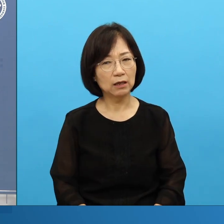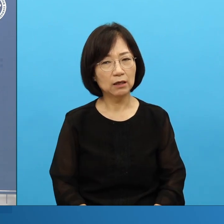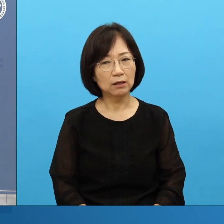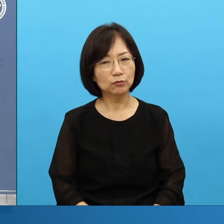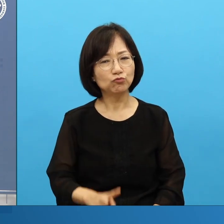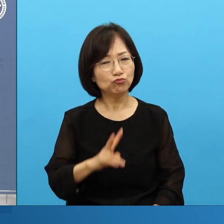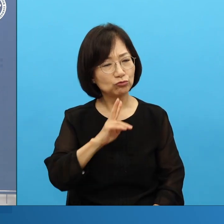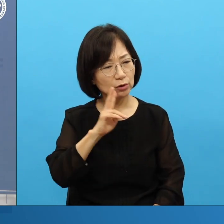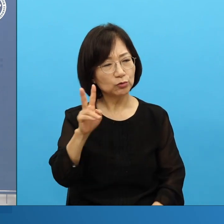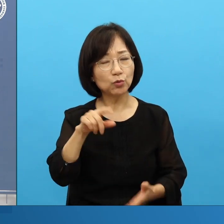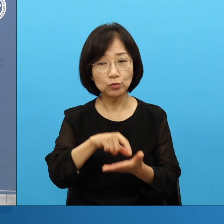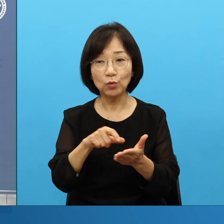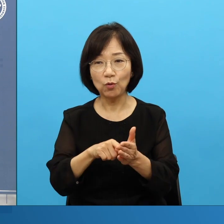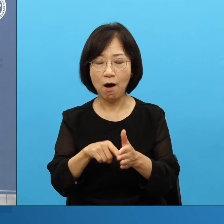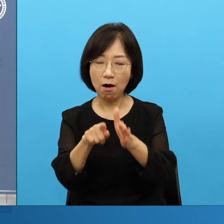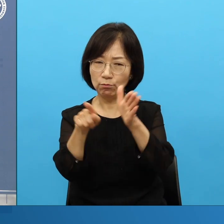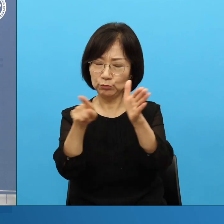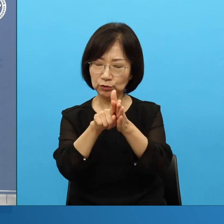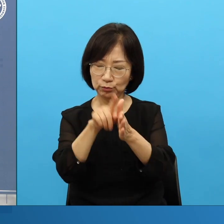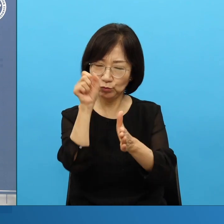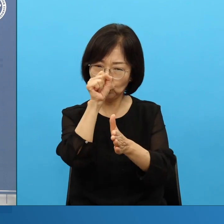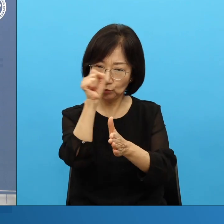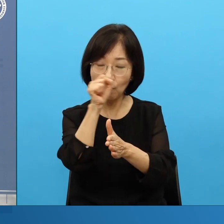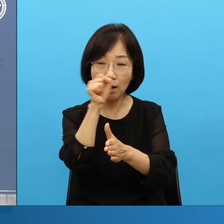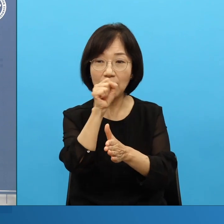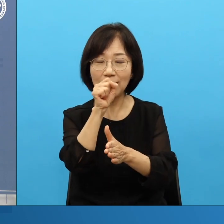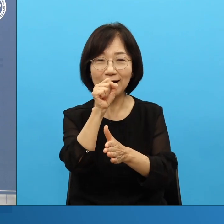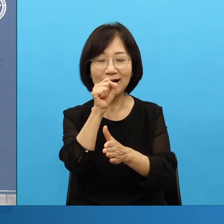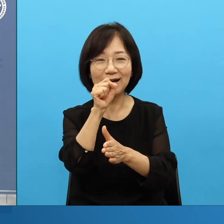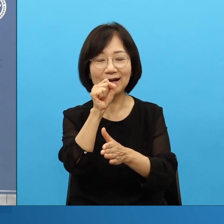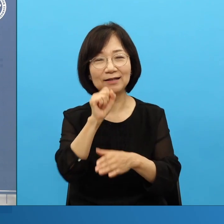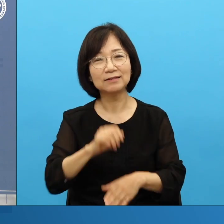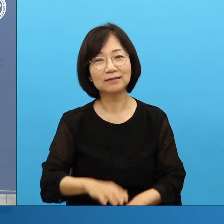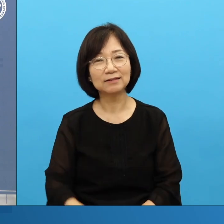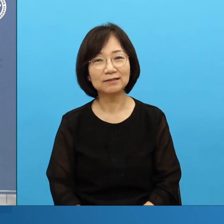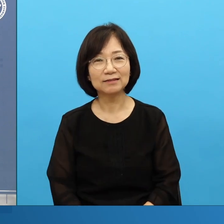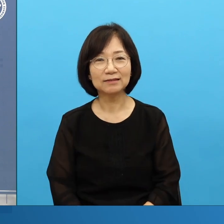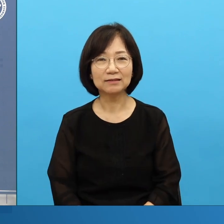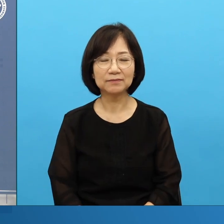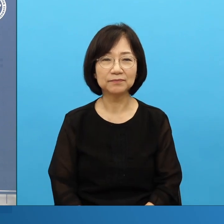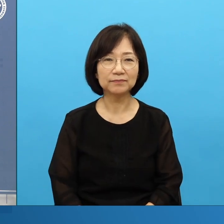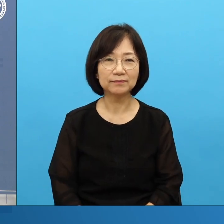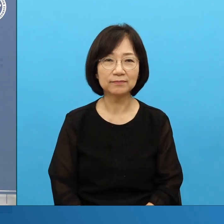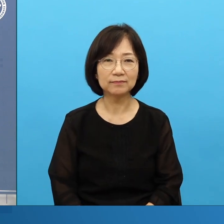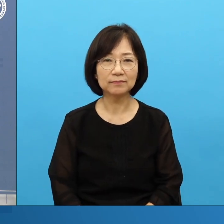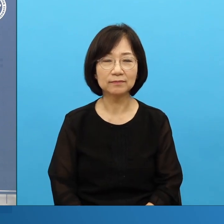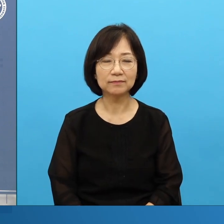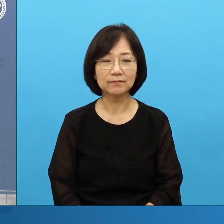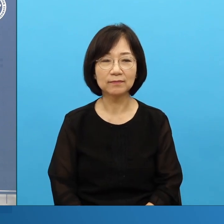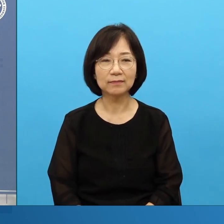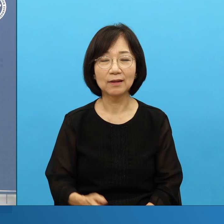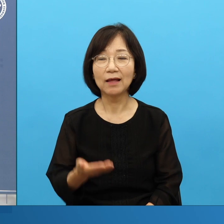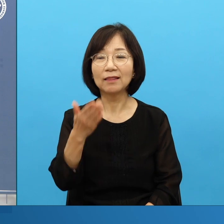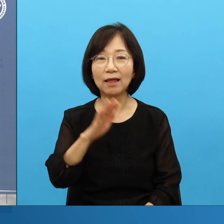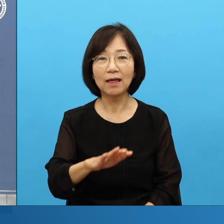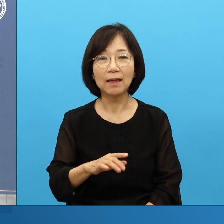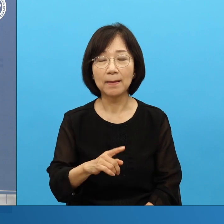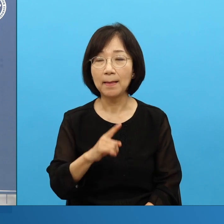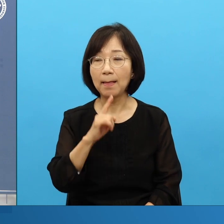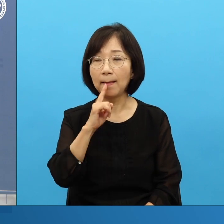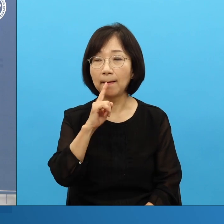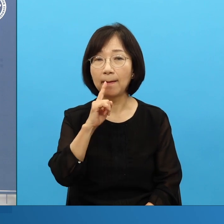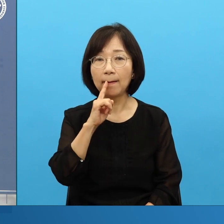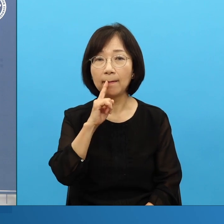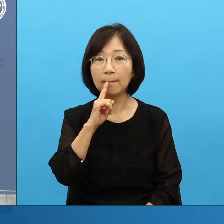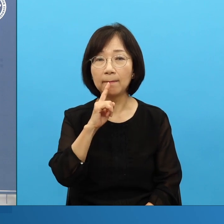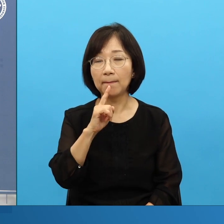one of my seniors, she was maybe 2-3 years older than me. She had great faith. 근데 약간 입버릇만 하는 건 말은 있어서 나는 절대